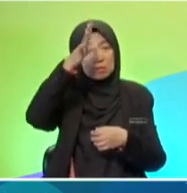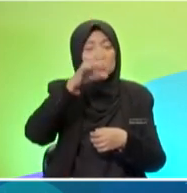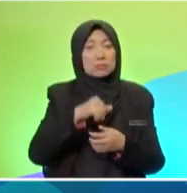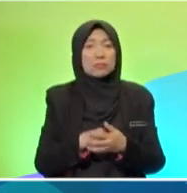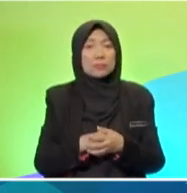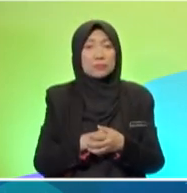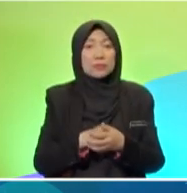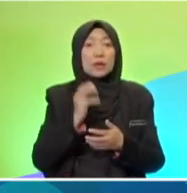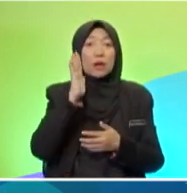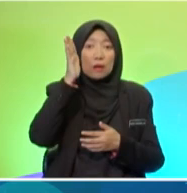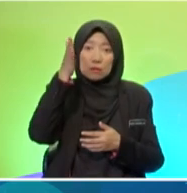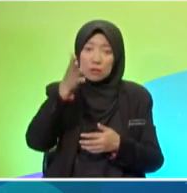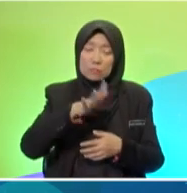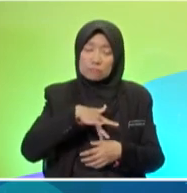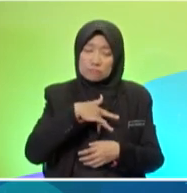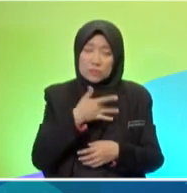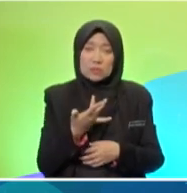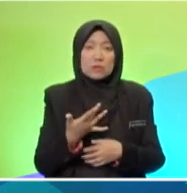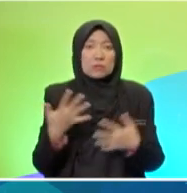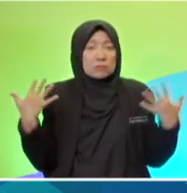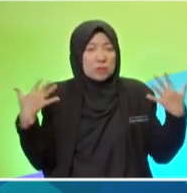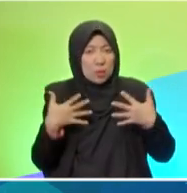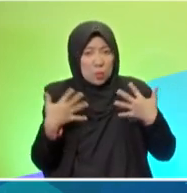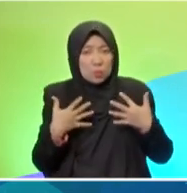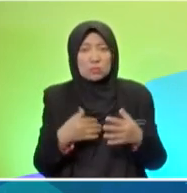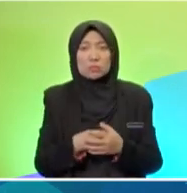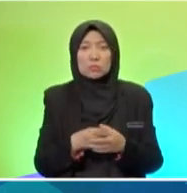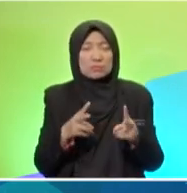mengalami perasaan ketakutan yang melampau